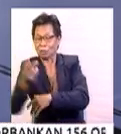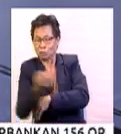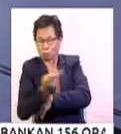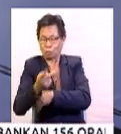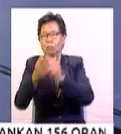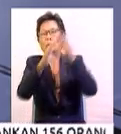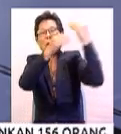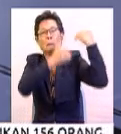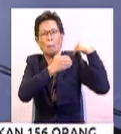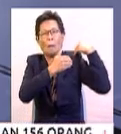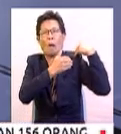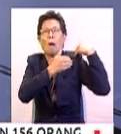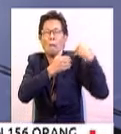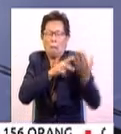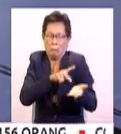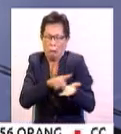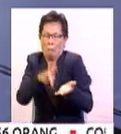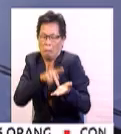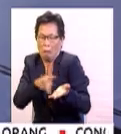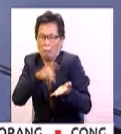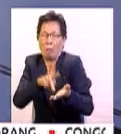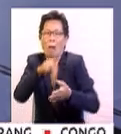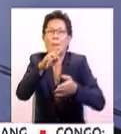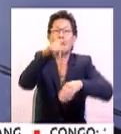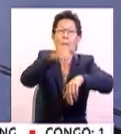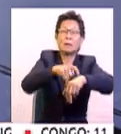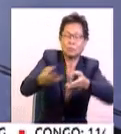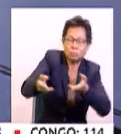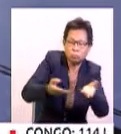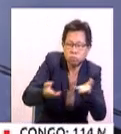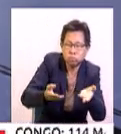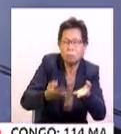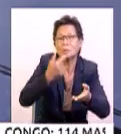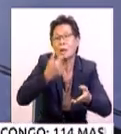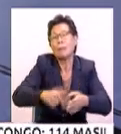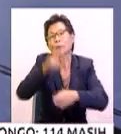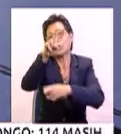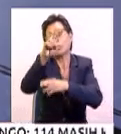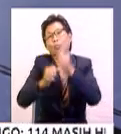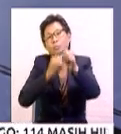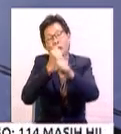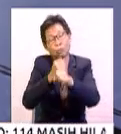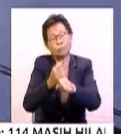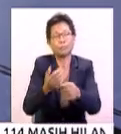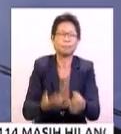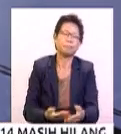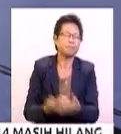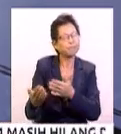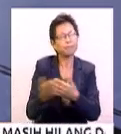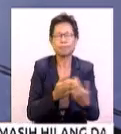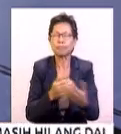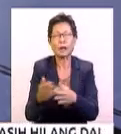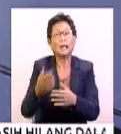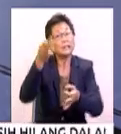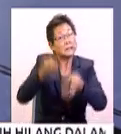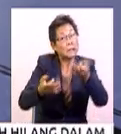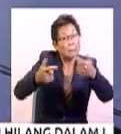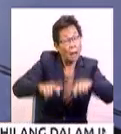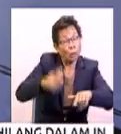menanggung kos operasi sepanjang tempoh pengoperasian, iaitu selama 20 tahun. Walau bagaimanapun, sekiranya